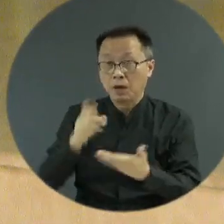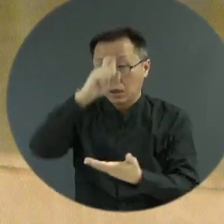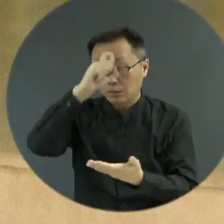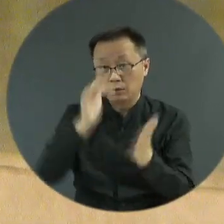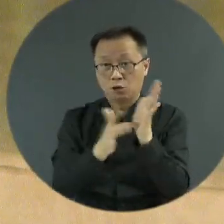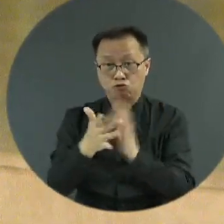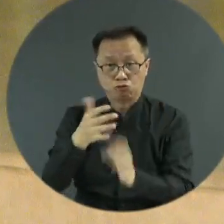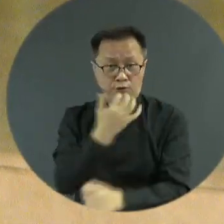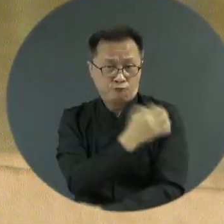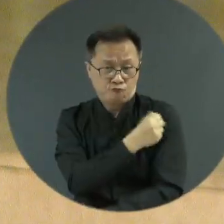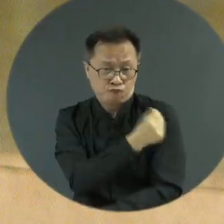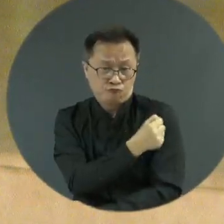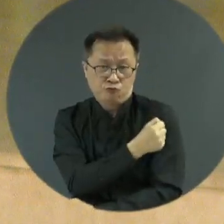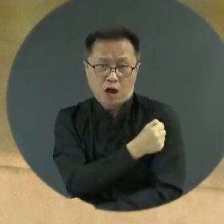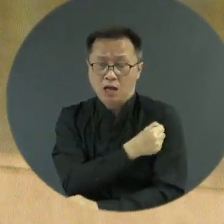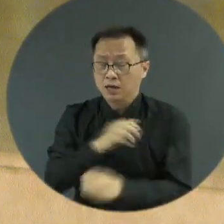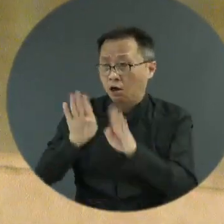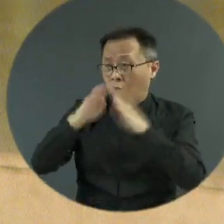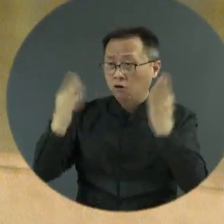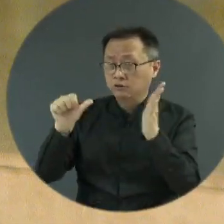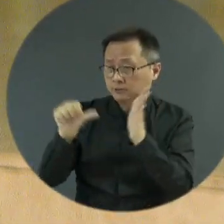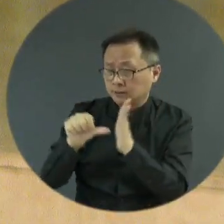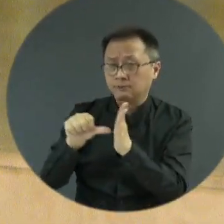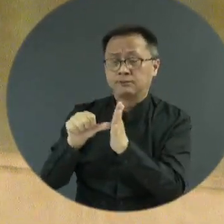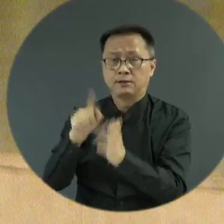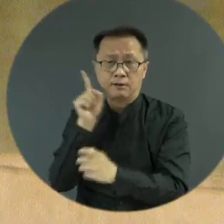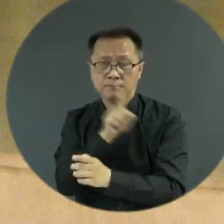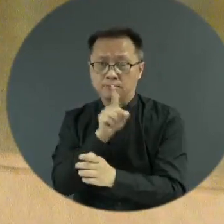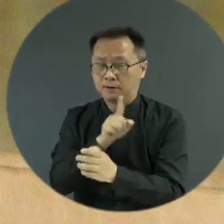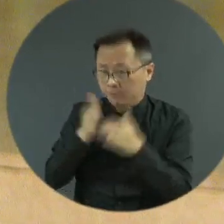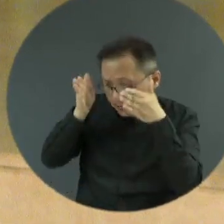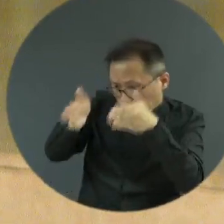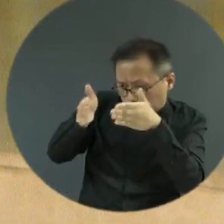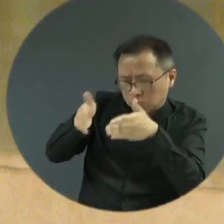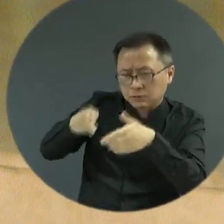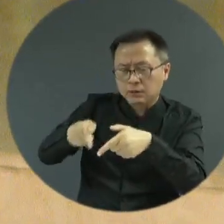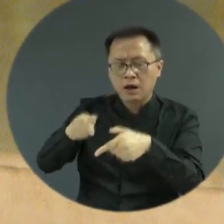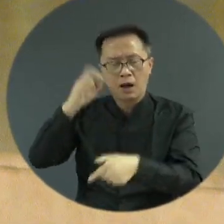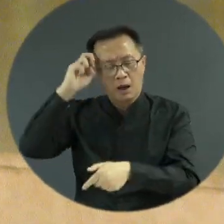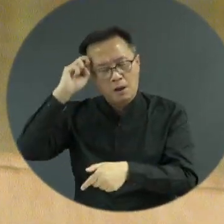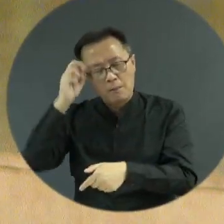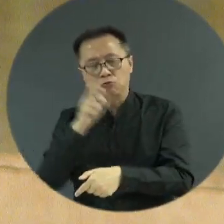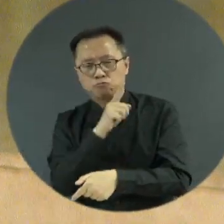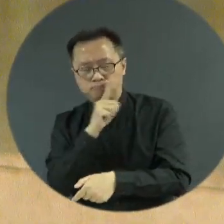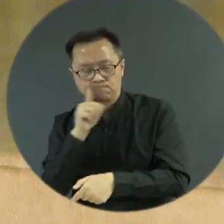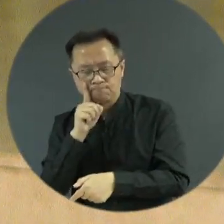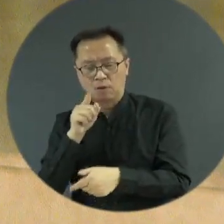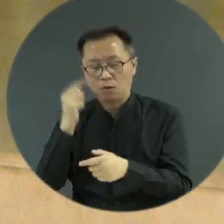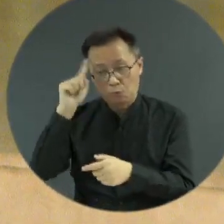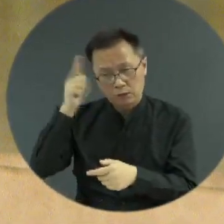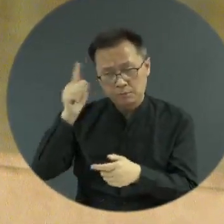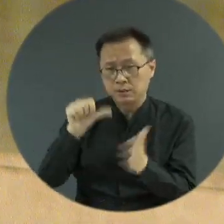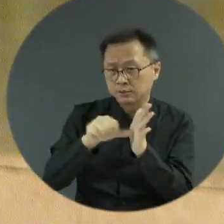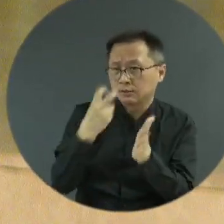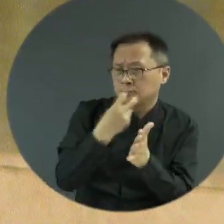难，展开了神圣的一周，让我们更加集中精神默想每日的圣言，在紧